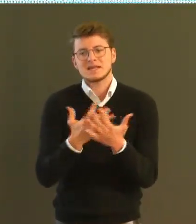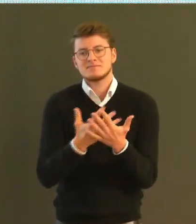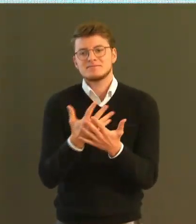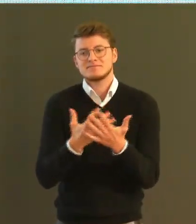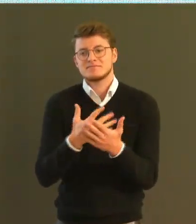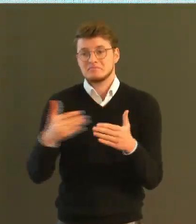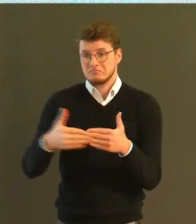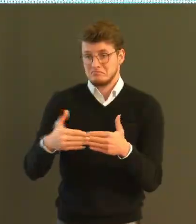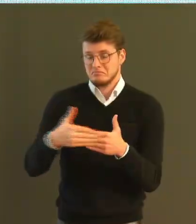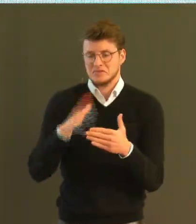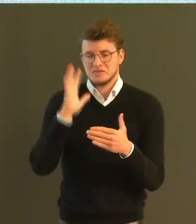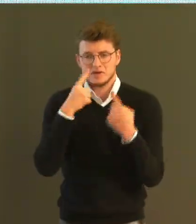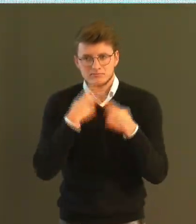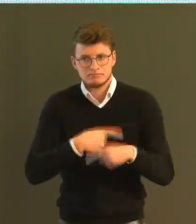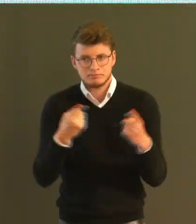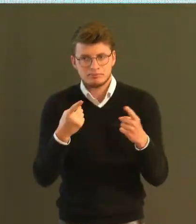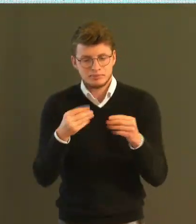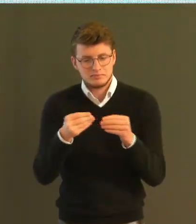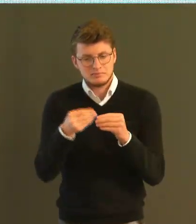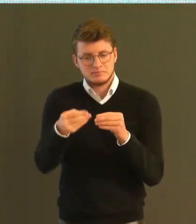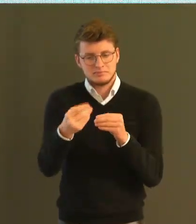mal tourner